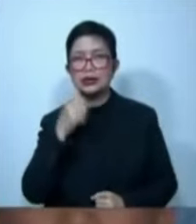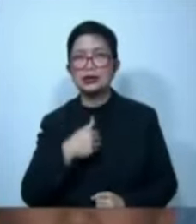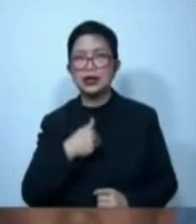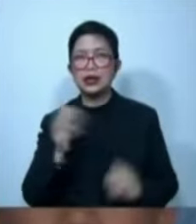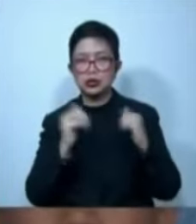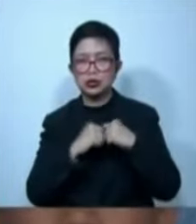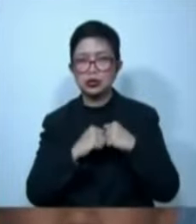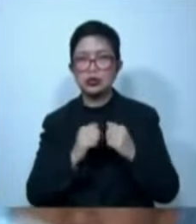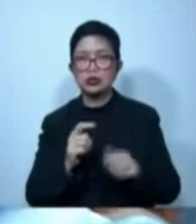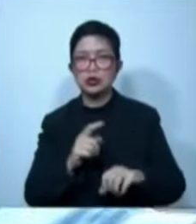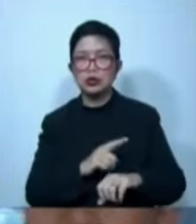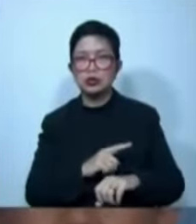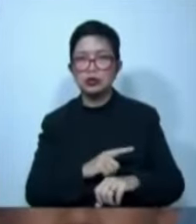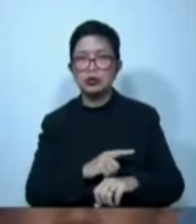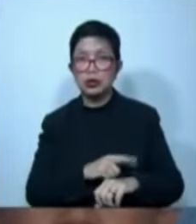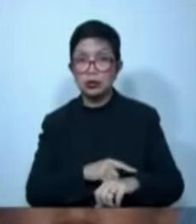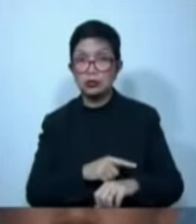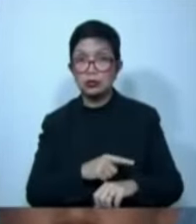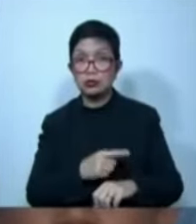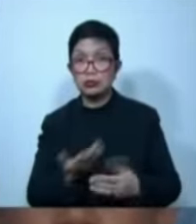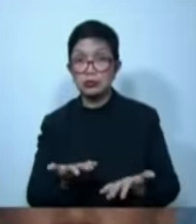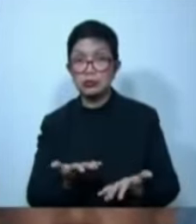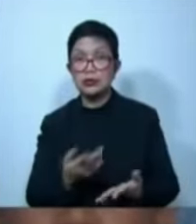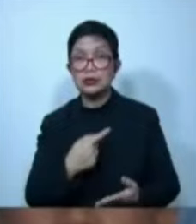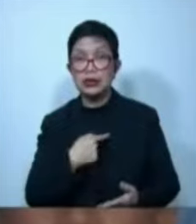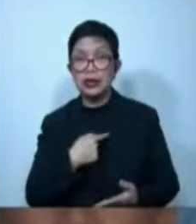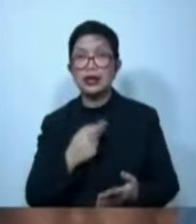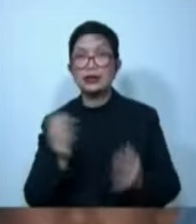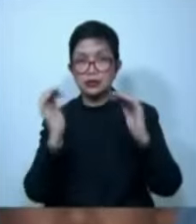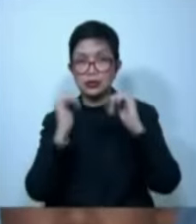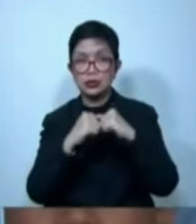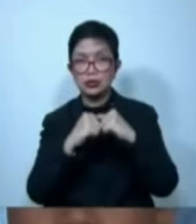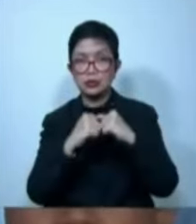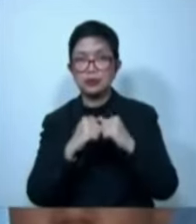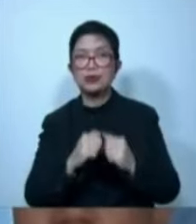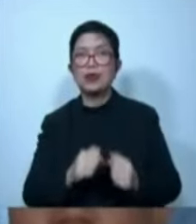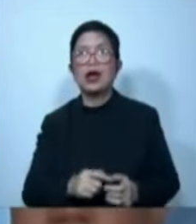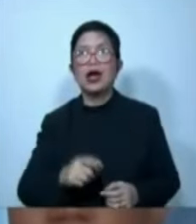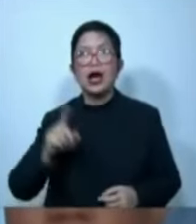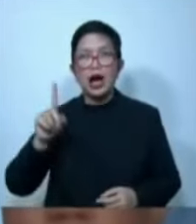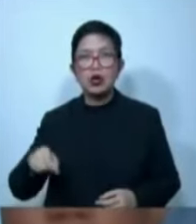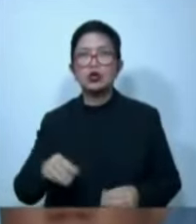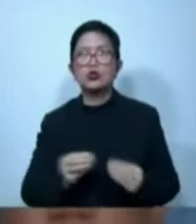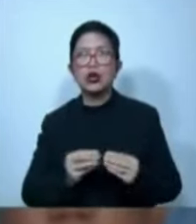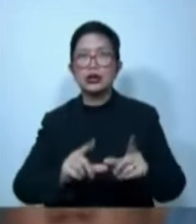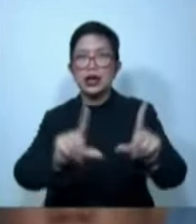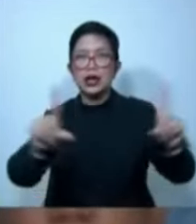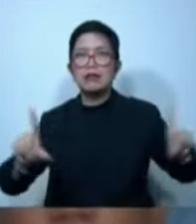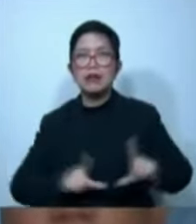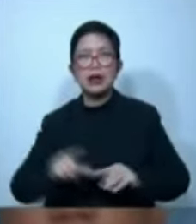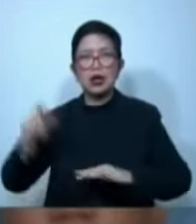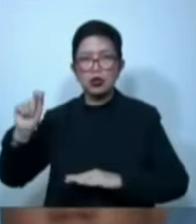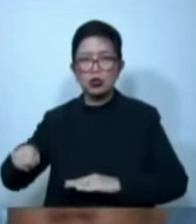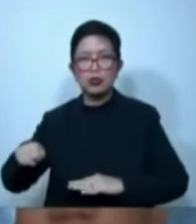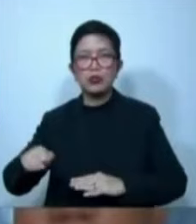waktunya masih ada Bapak saya sependapat kita harus membuat yudikatif kuat harus ada